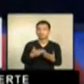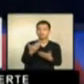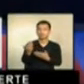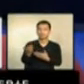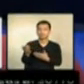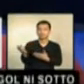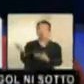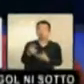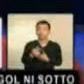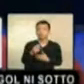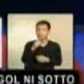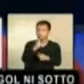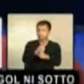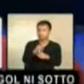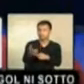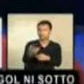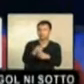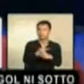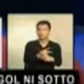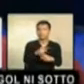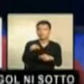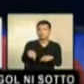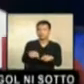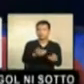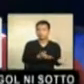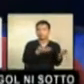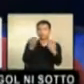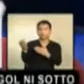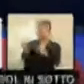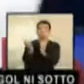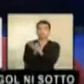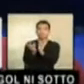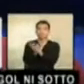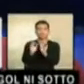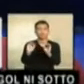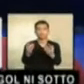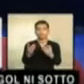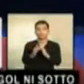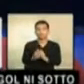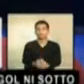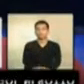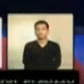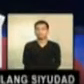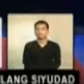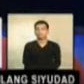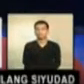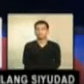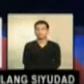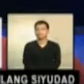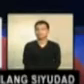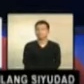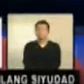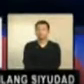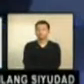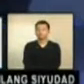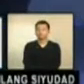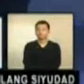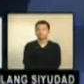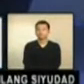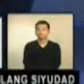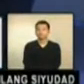na masisiguro yung kanilang protection from here going to DSWD, wala mangyari. Yes, po. Hanggang